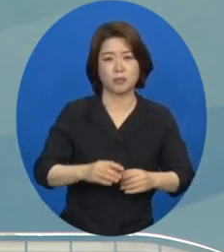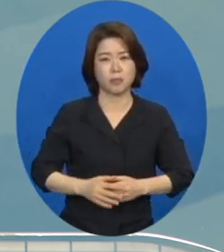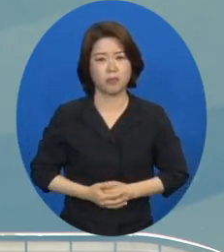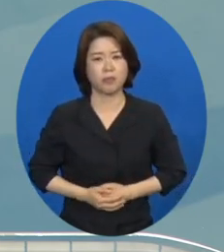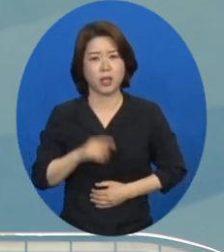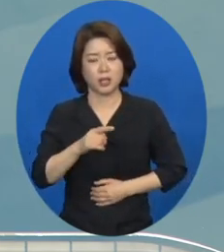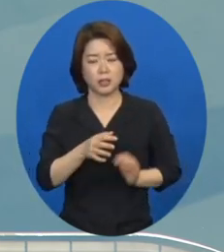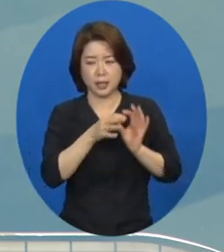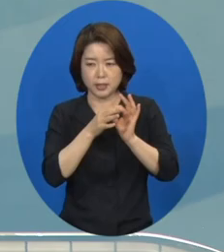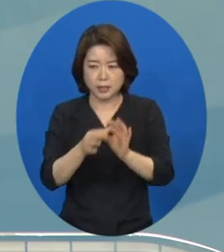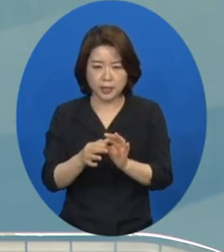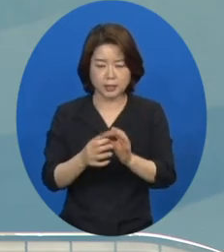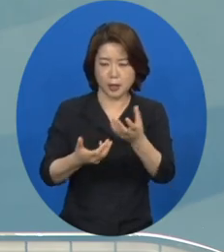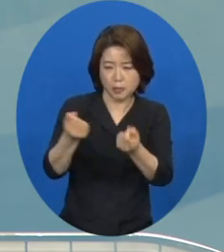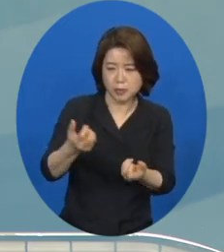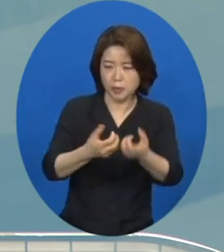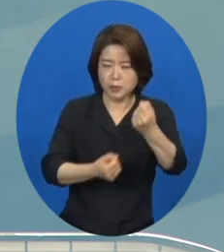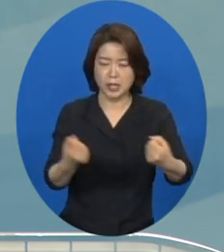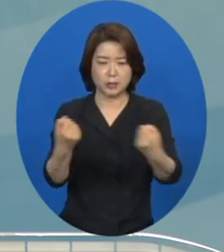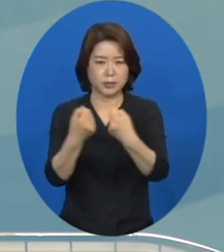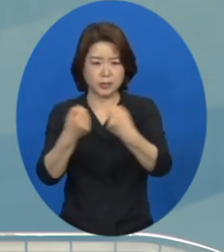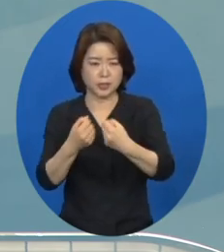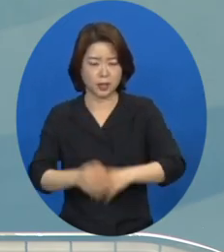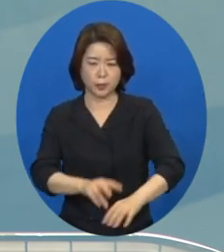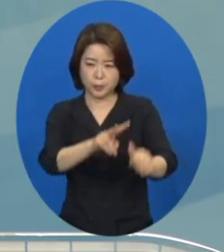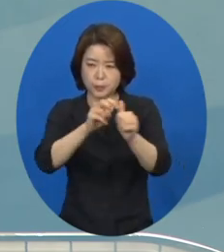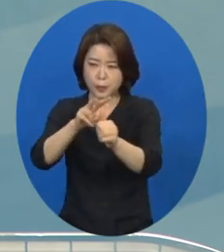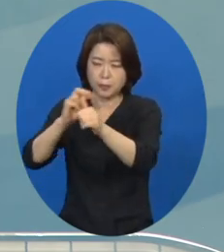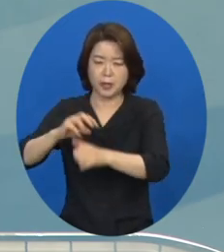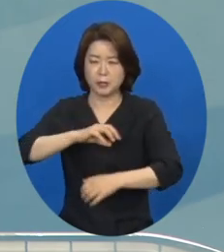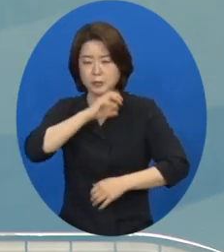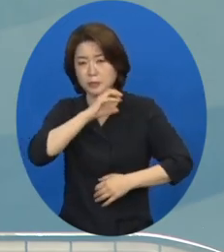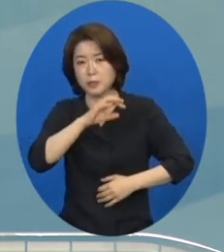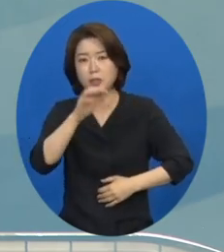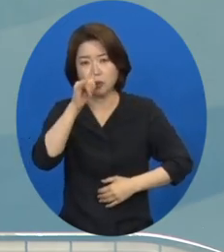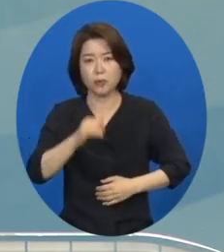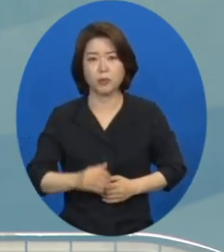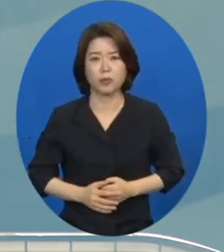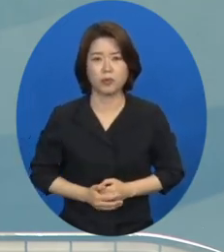그렇게 계속 분열하고 싸우고 원망하고 불평하고